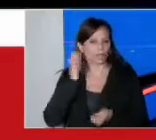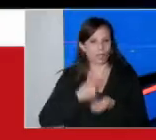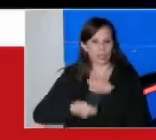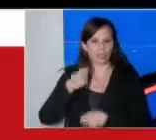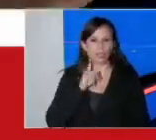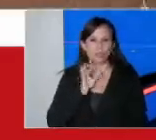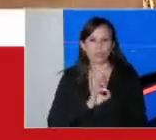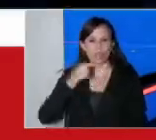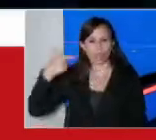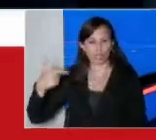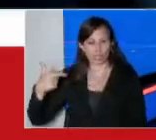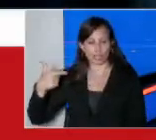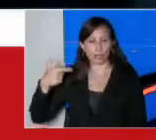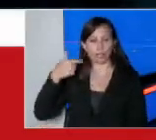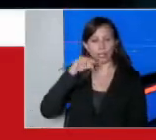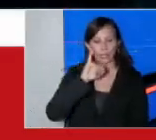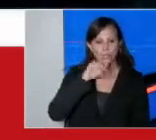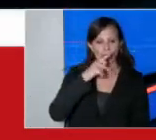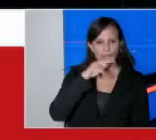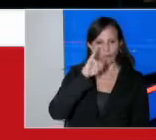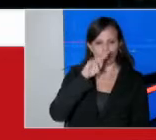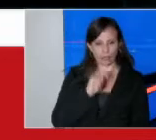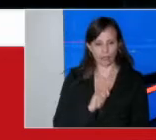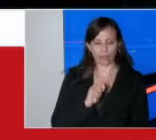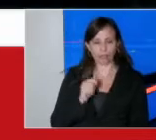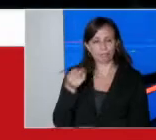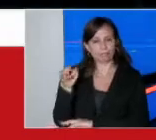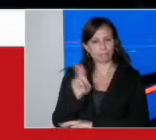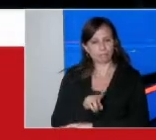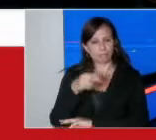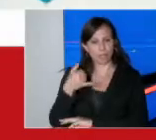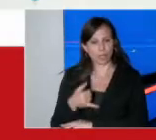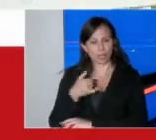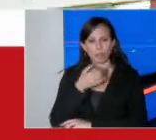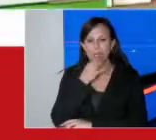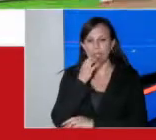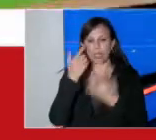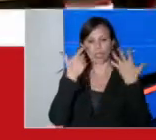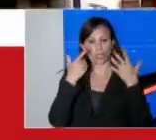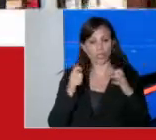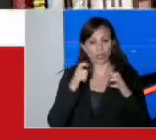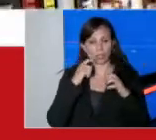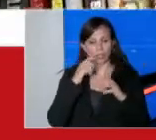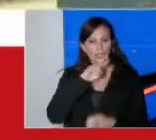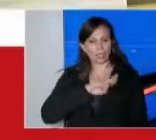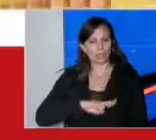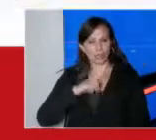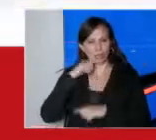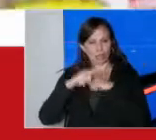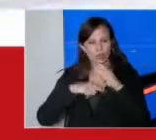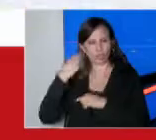המוכרת מרביתנו בשם ג' יפית, הלכה היום לעולמה בגיל 70, לאחר שסבלה בשנים האחרונות